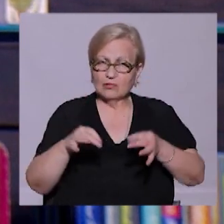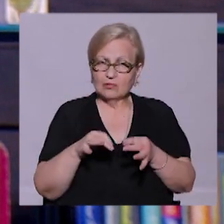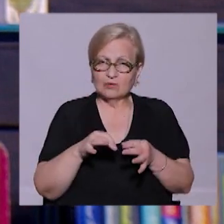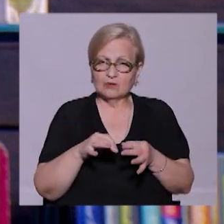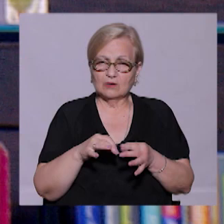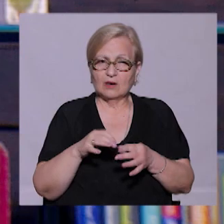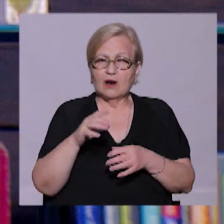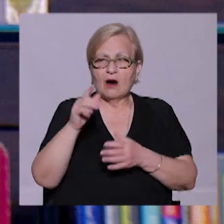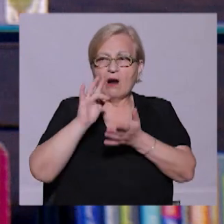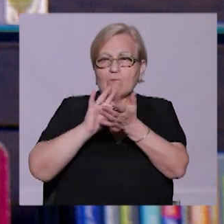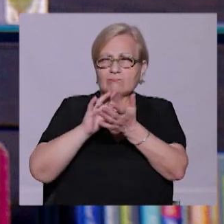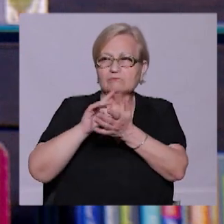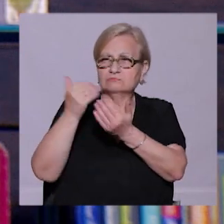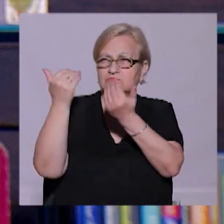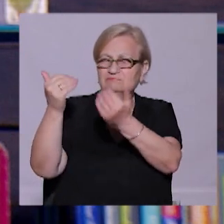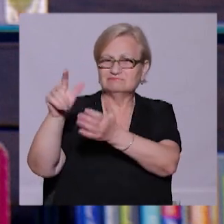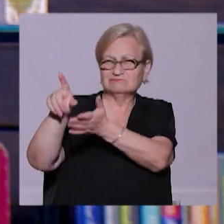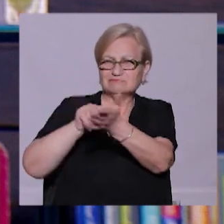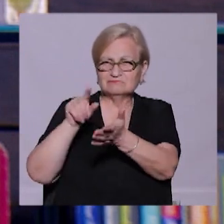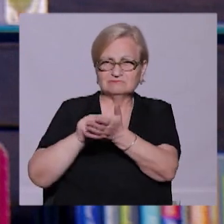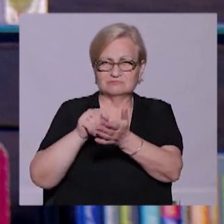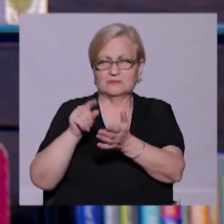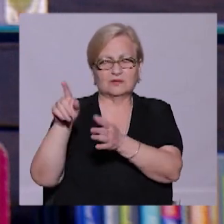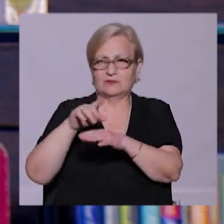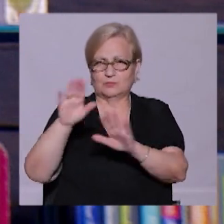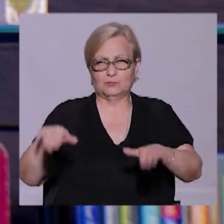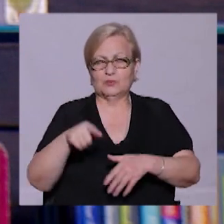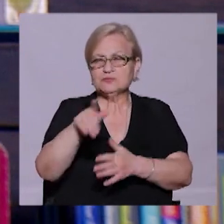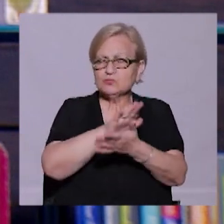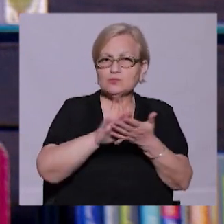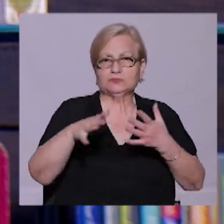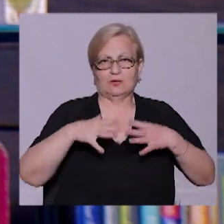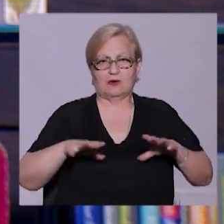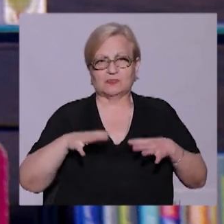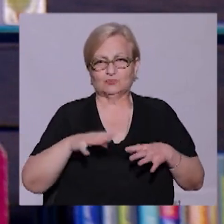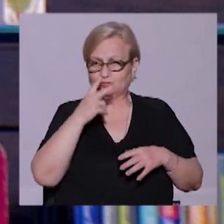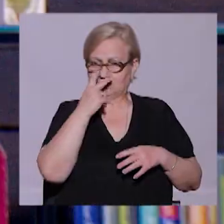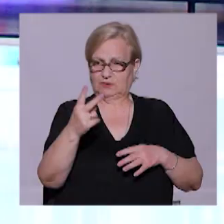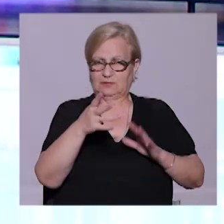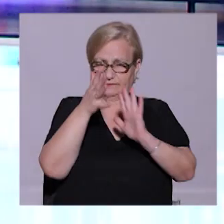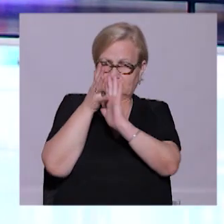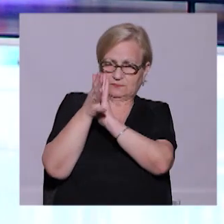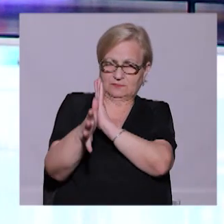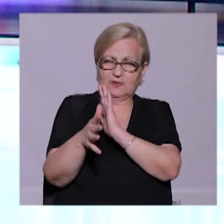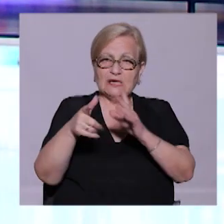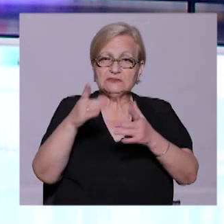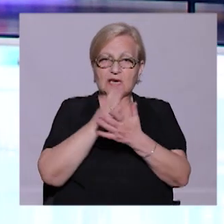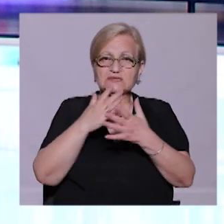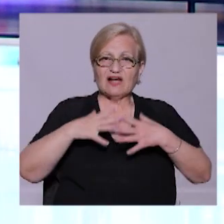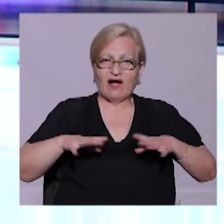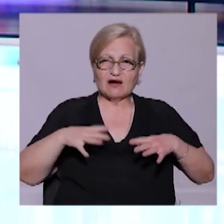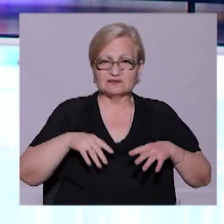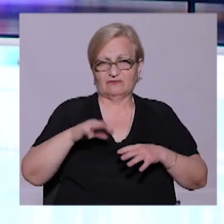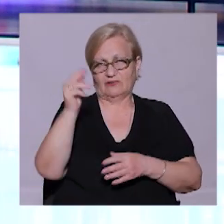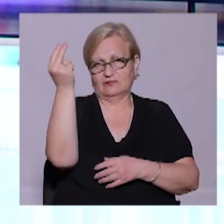ბიზანტიისგან ბიზანტიური გავლენისგან თავისუფლებას ხედავდა ის ქართველი შემოქმედია სვეტიცხოველი ქართული